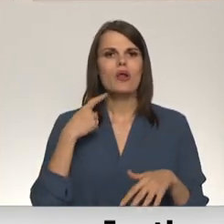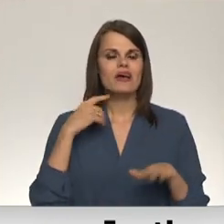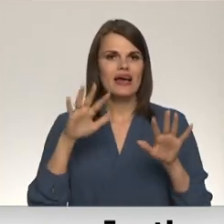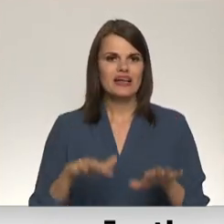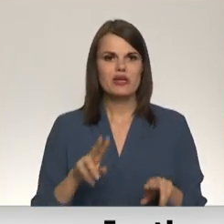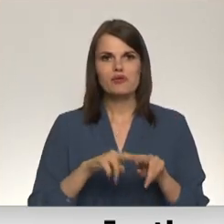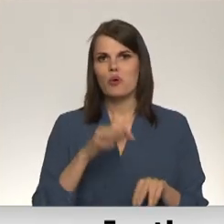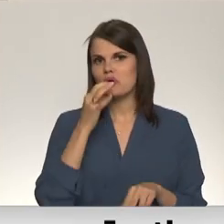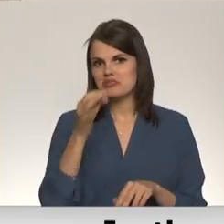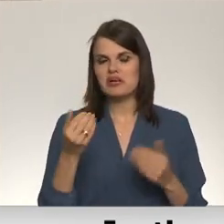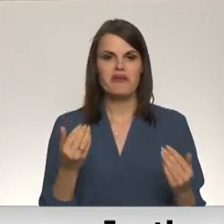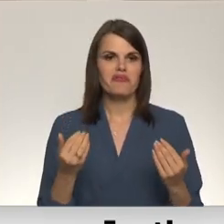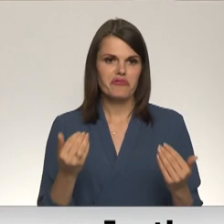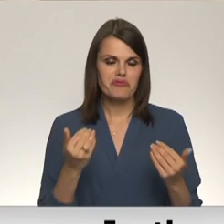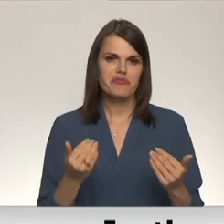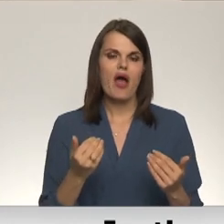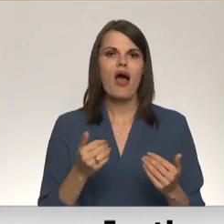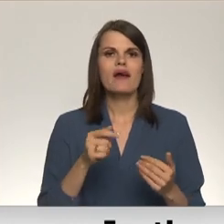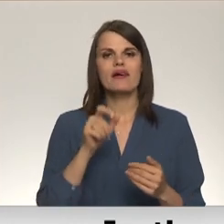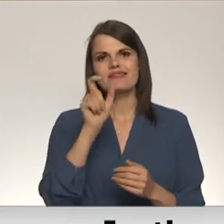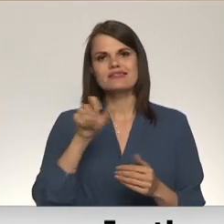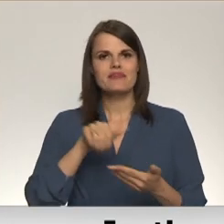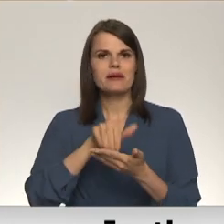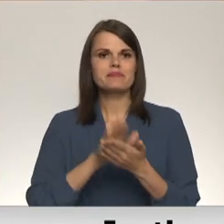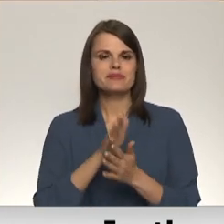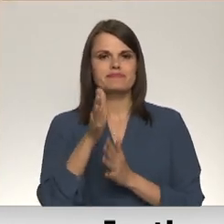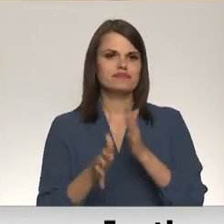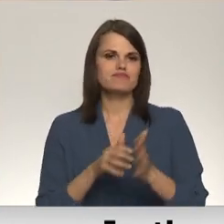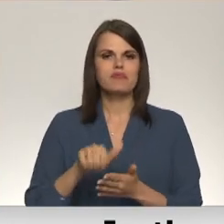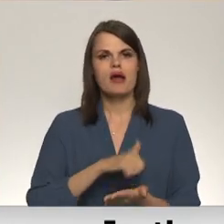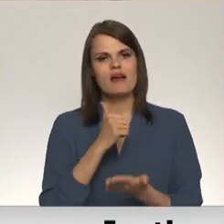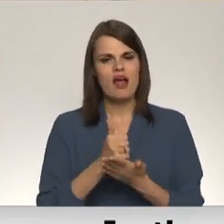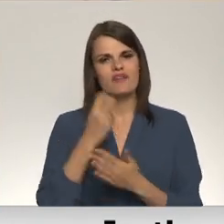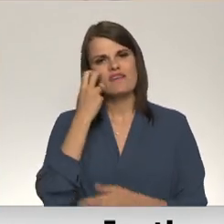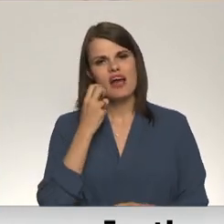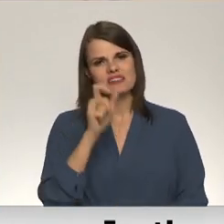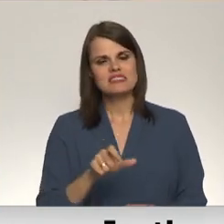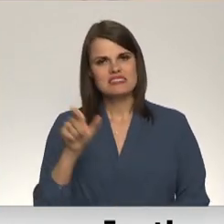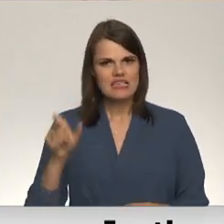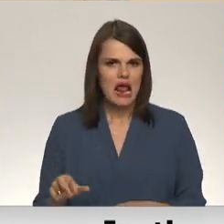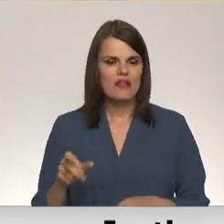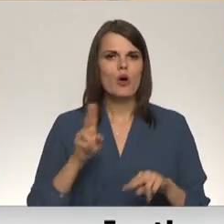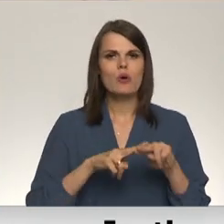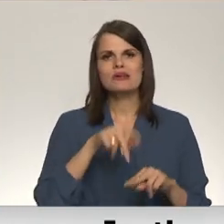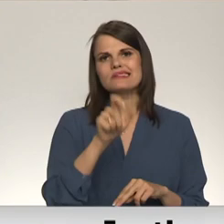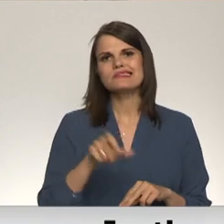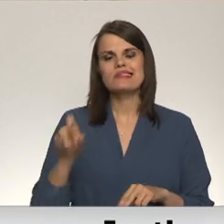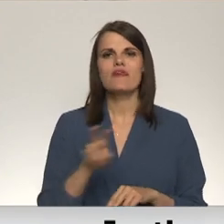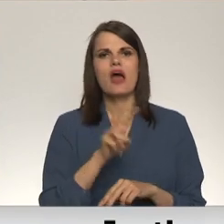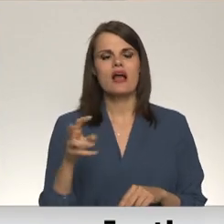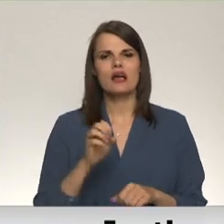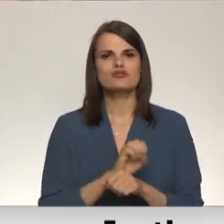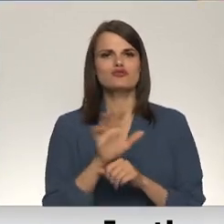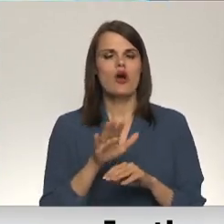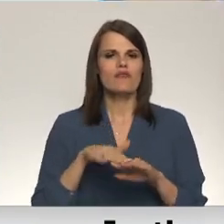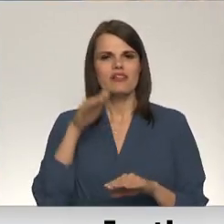un teica, ka pat laban viņas praksē uz pieņemšanu. Galvenokārt nāk gados vecāki pacienti un cilvēki, kas pandēmijas